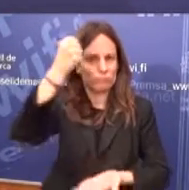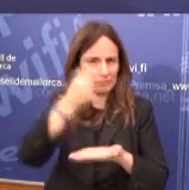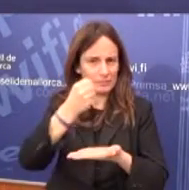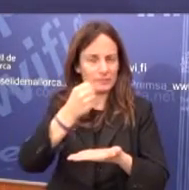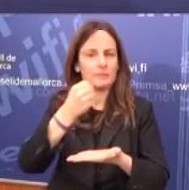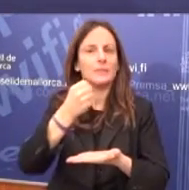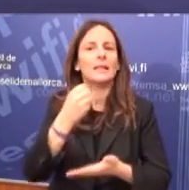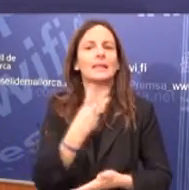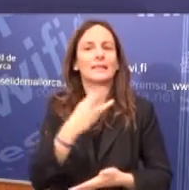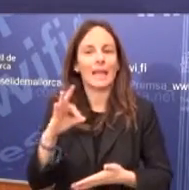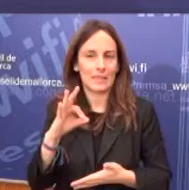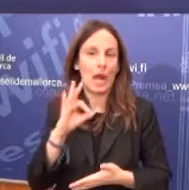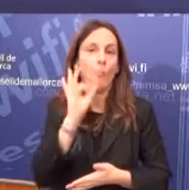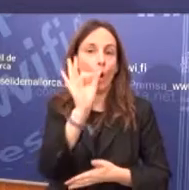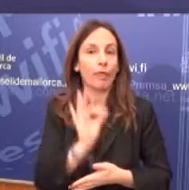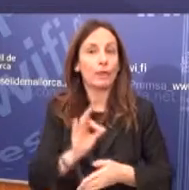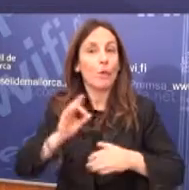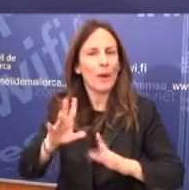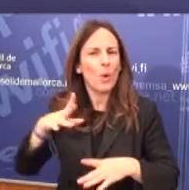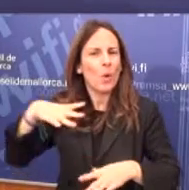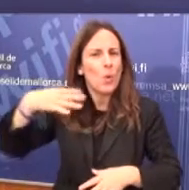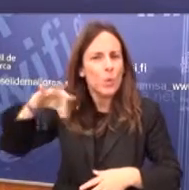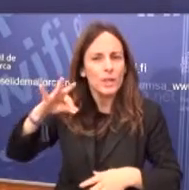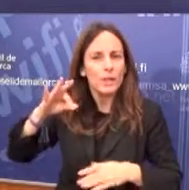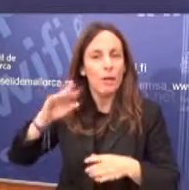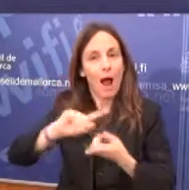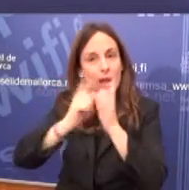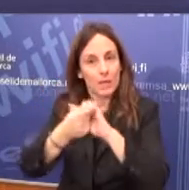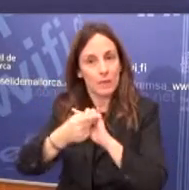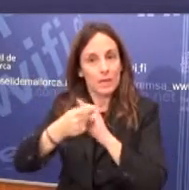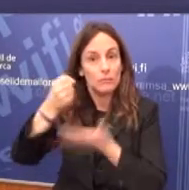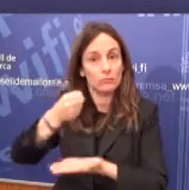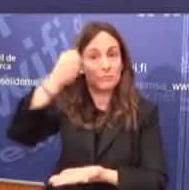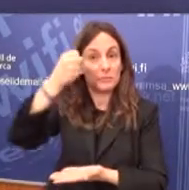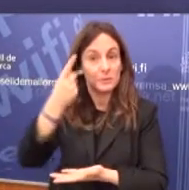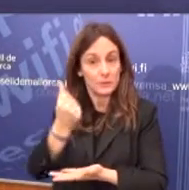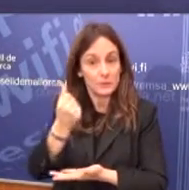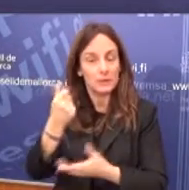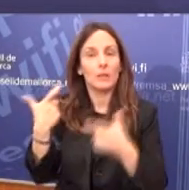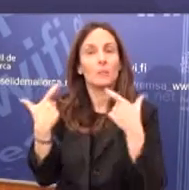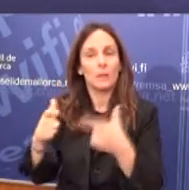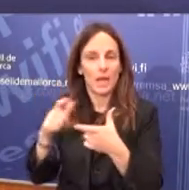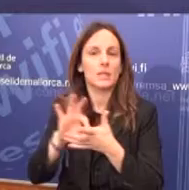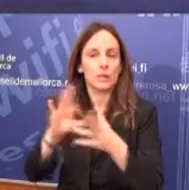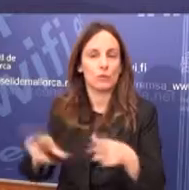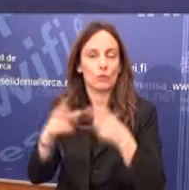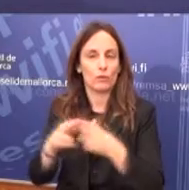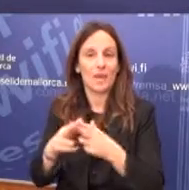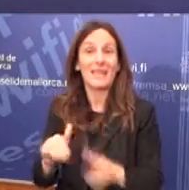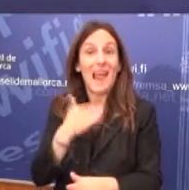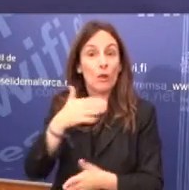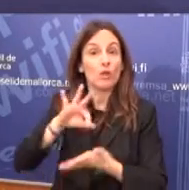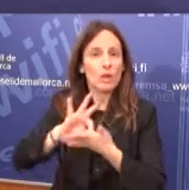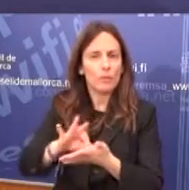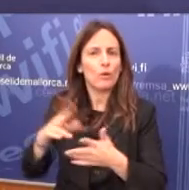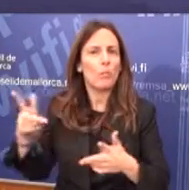conjunta del voltant d'un 30% al llarg d'aquesta legislatura, l'àrea social ha incrementat el seu pressupost i no han reduït en